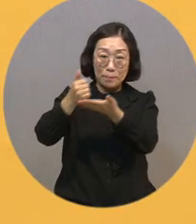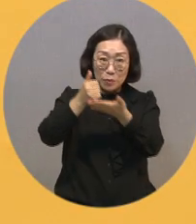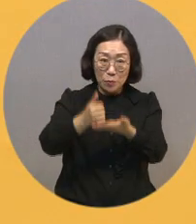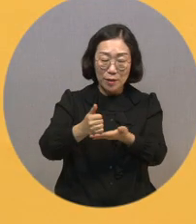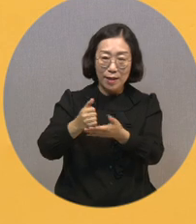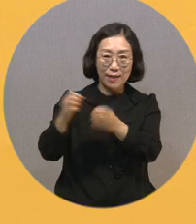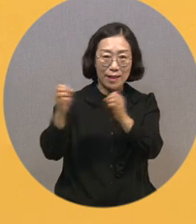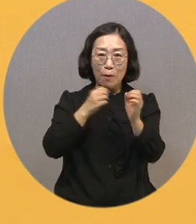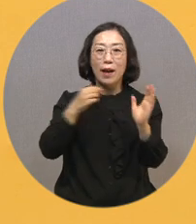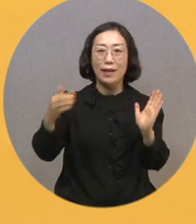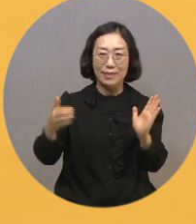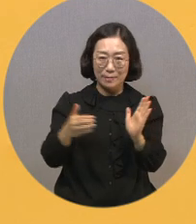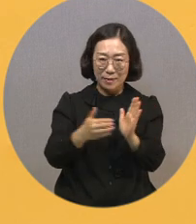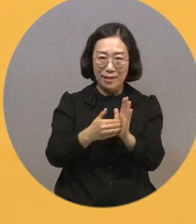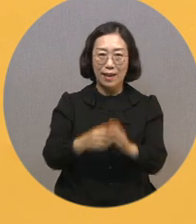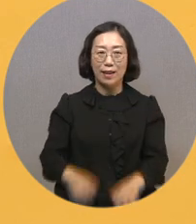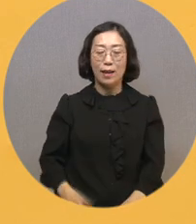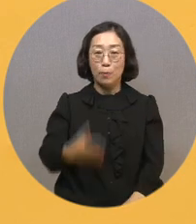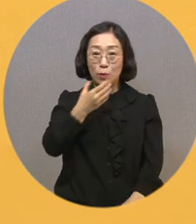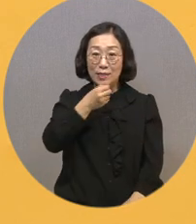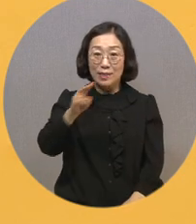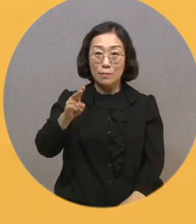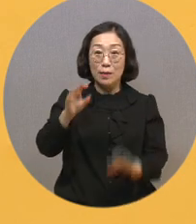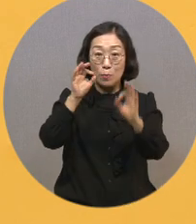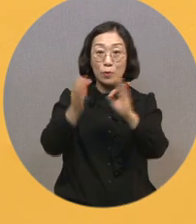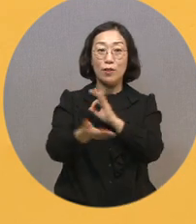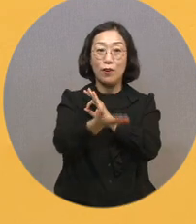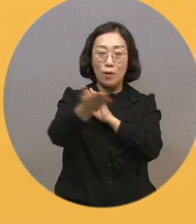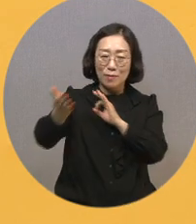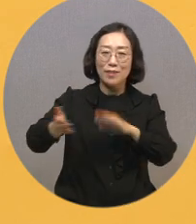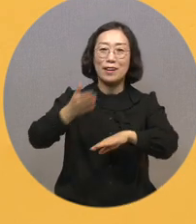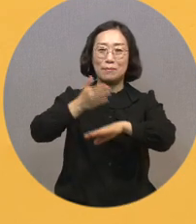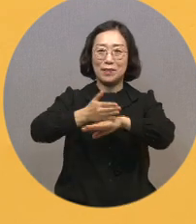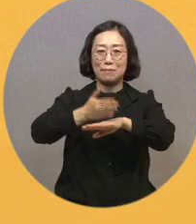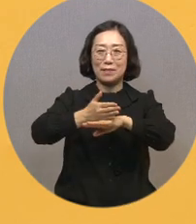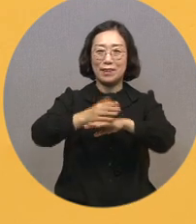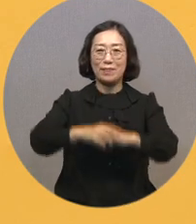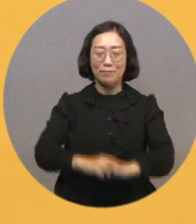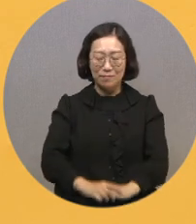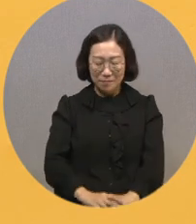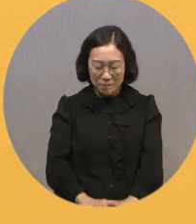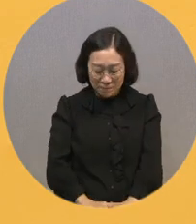교육감님과 인터뷰를 나눠봤습니다. 복지TV를 시청해 주신 여러분 고맙습니다.